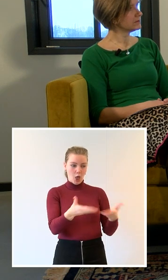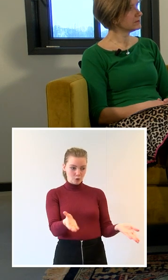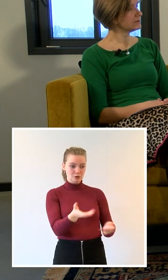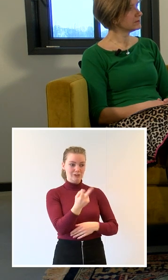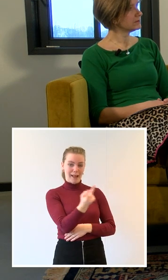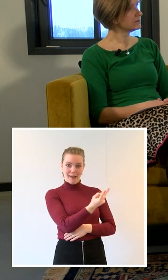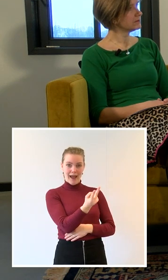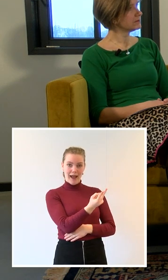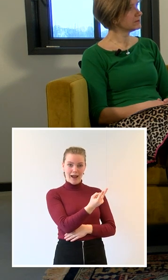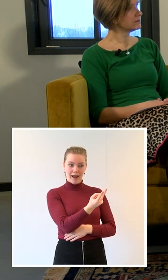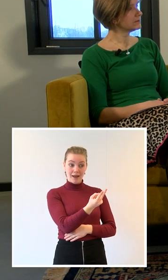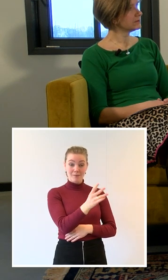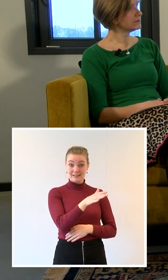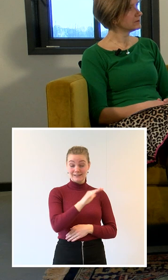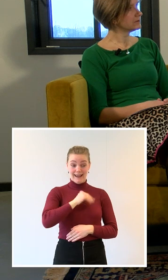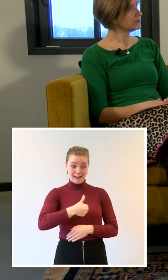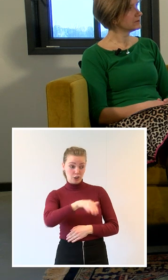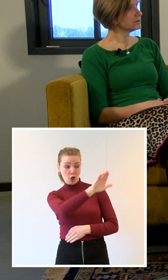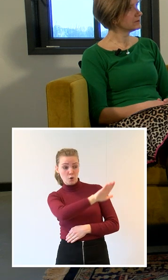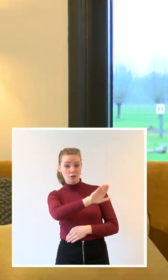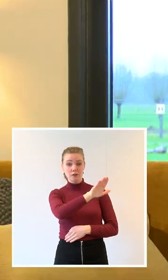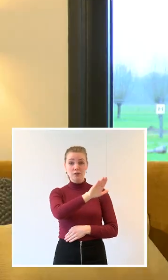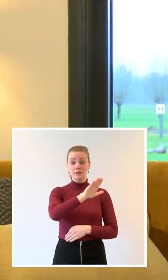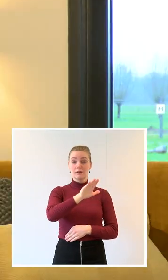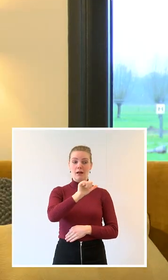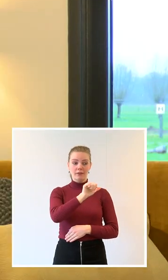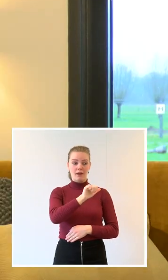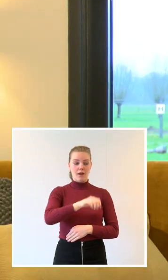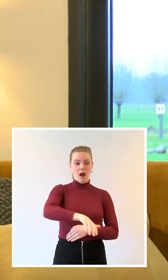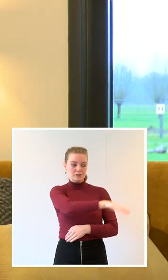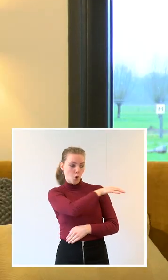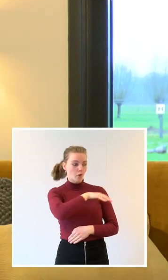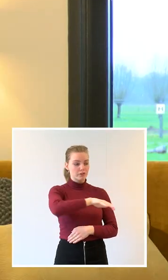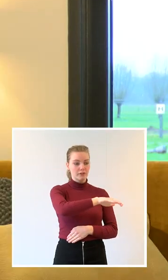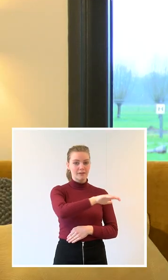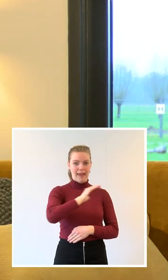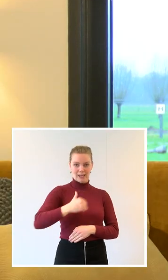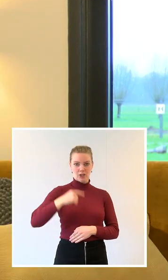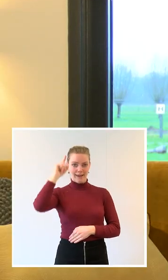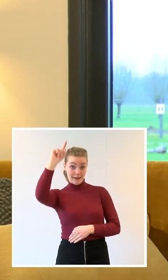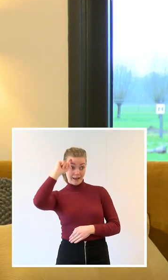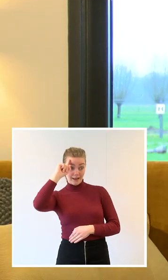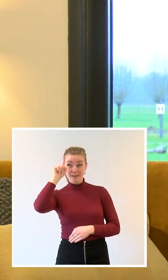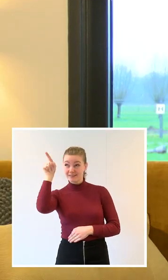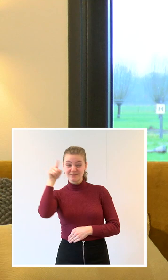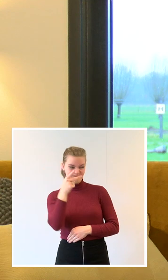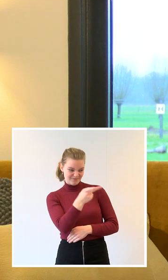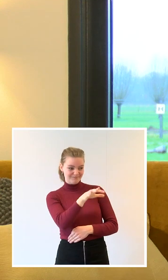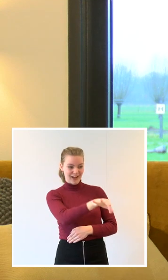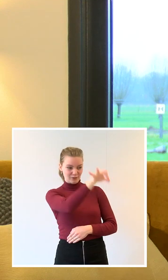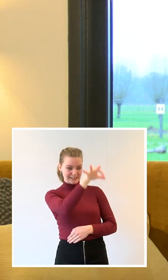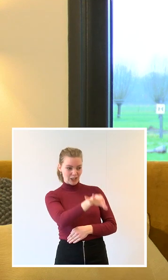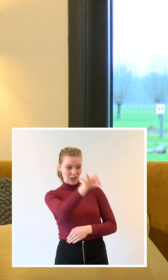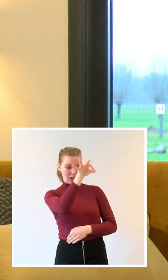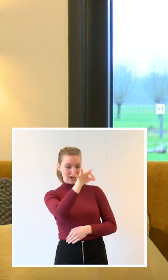of achtergrond van andere religie. Die kiest hij uit om daarmee een nieuw begin te maken.